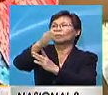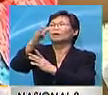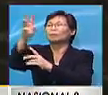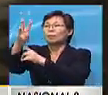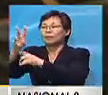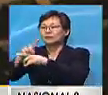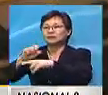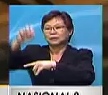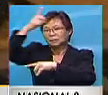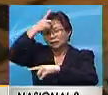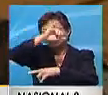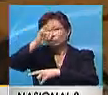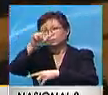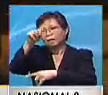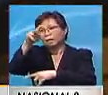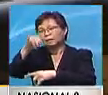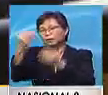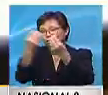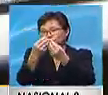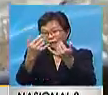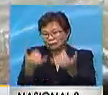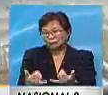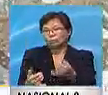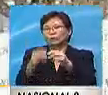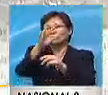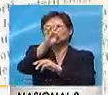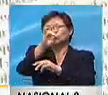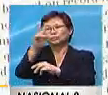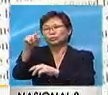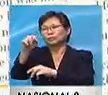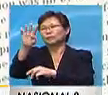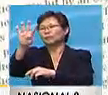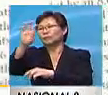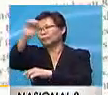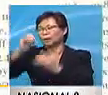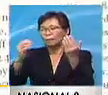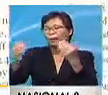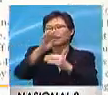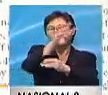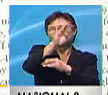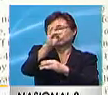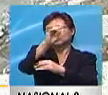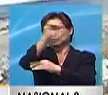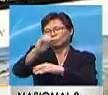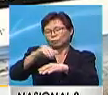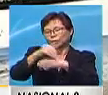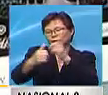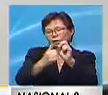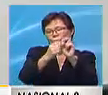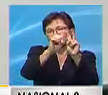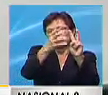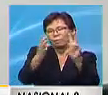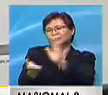pula Datuk jalani memaklumkan bahawa kadar terkini adalah 72.4% berbanding 47% pada